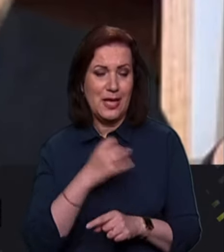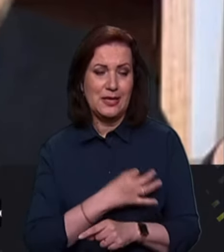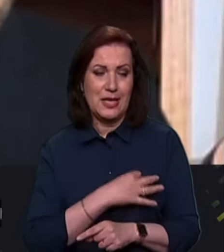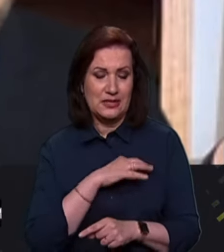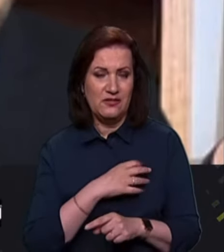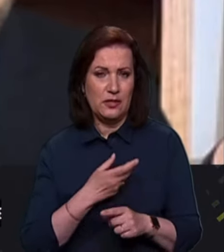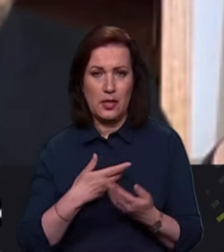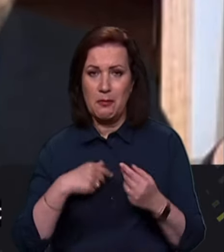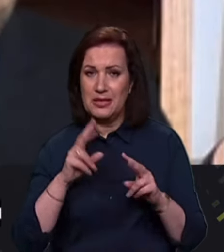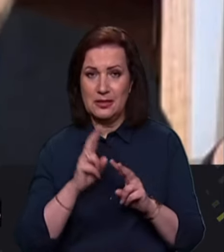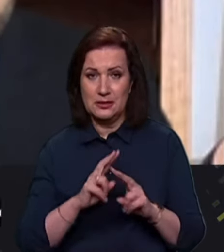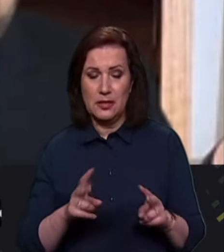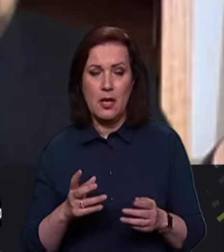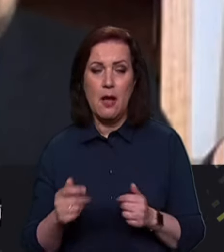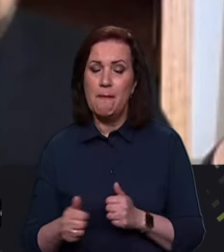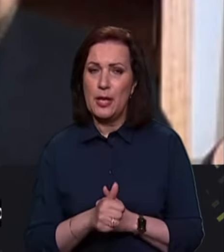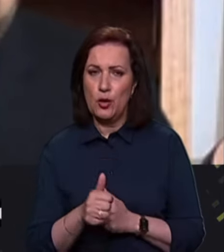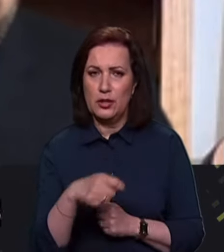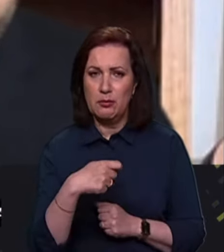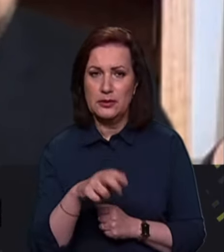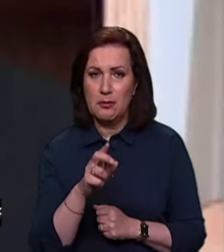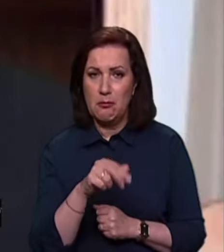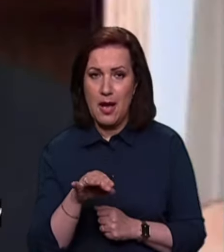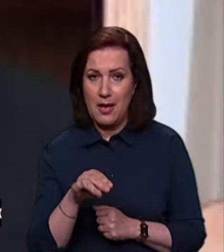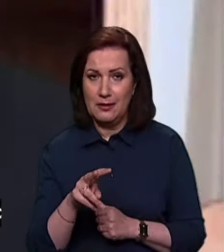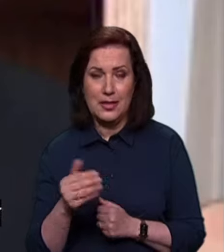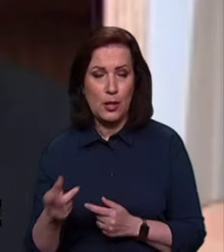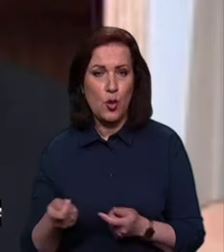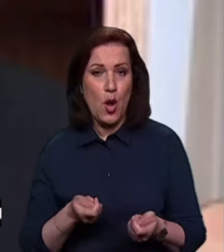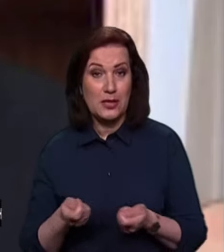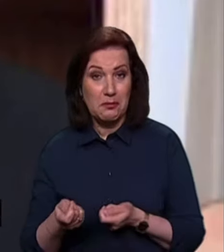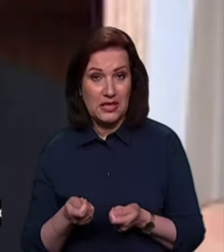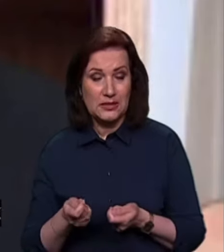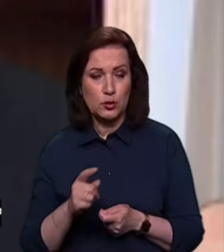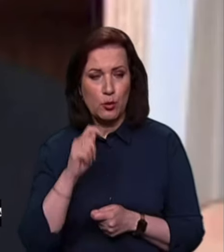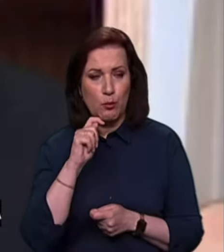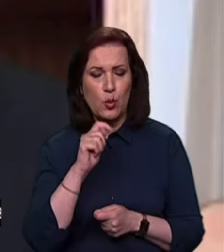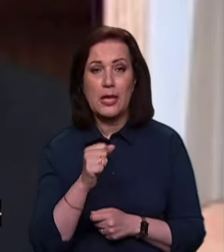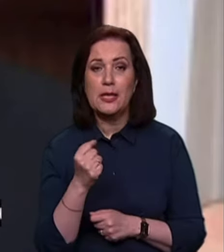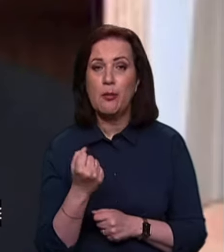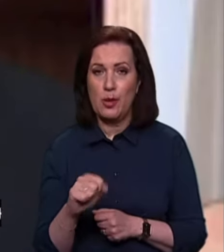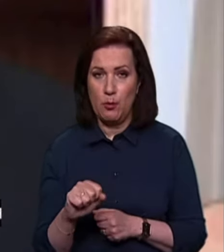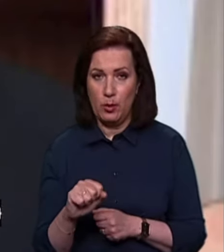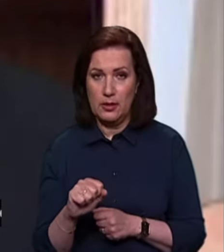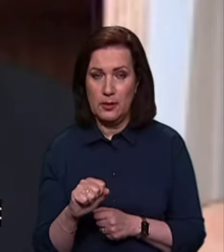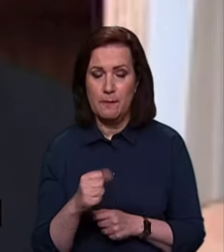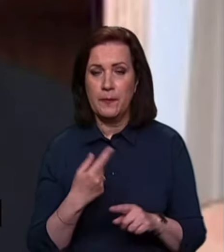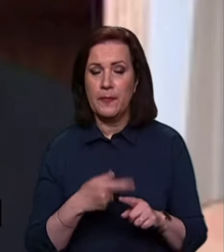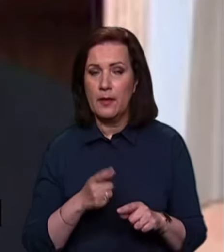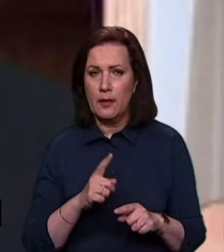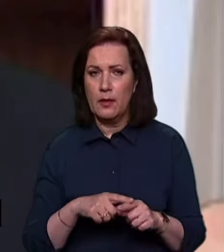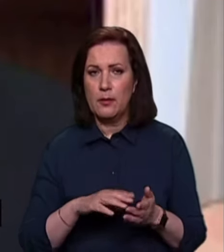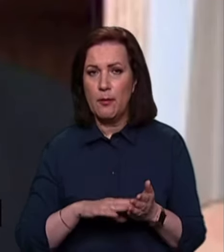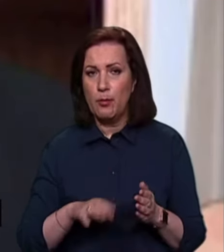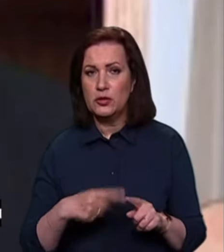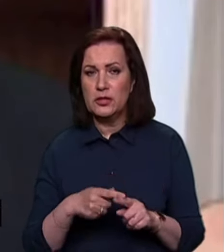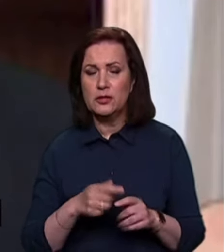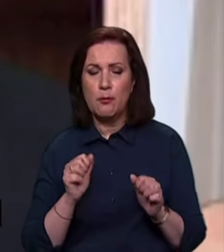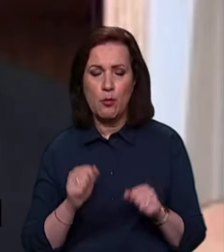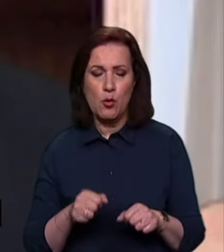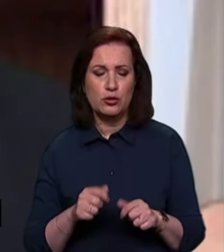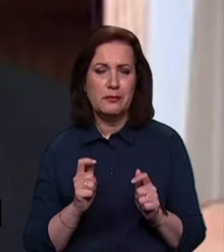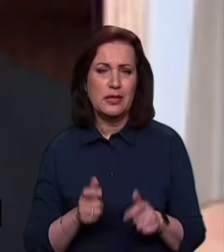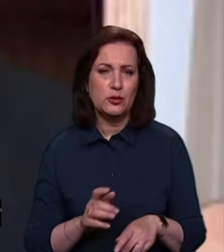нужно понимать, что приоритет президента Байдена и его администрации – это чтобы Украина победила. Поэтому после этого мы можем